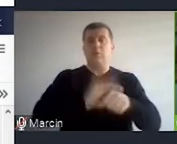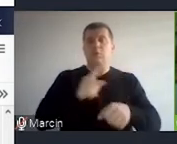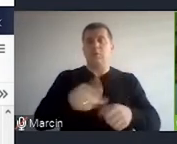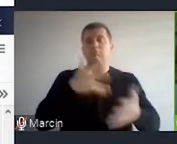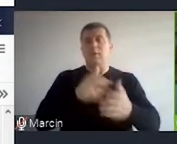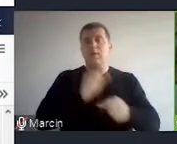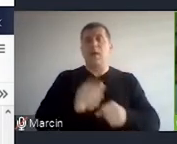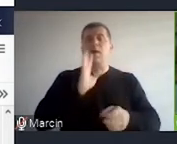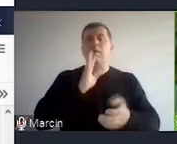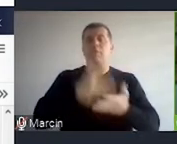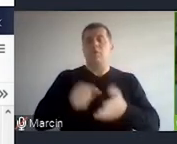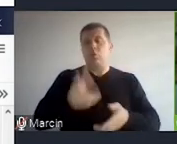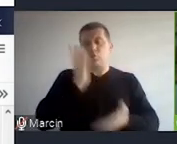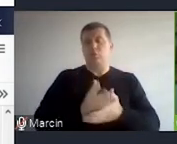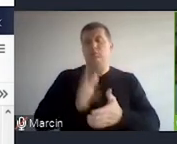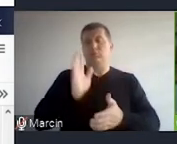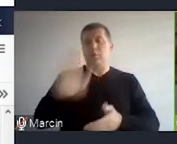jako wydatki poniesione.